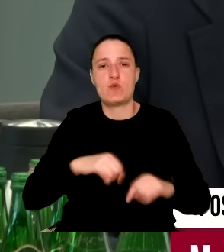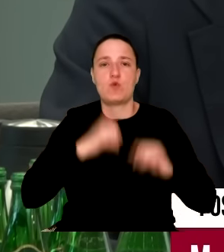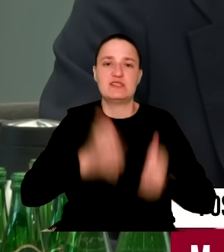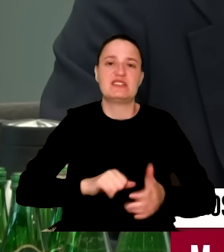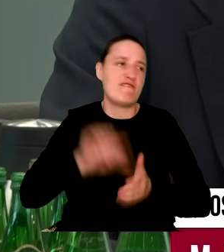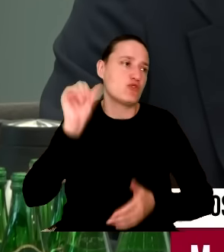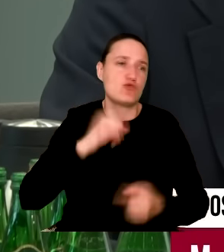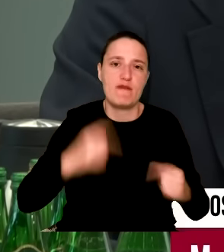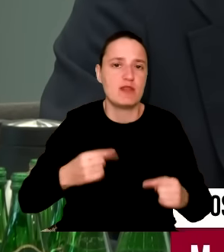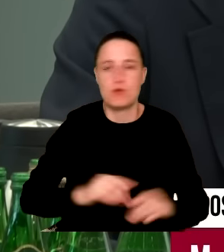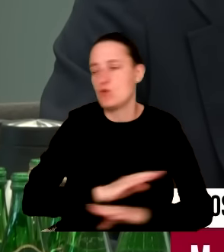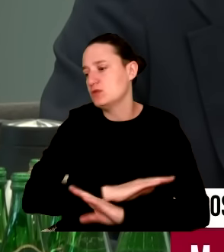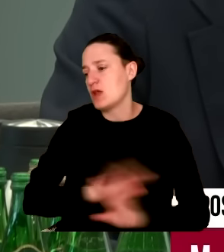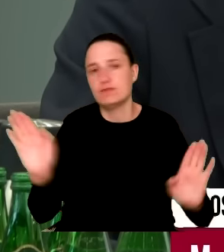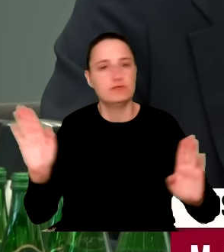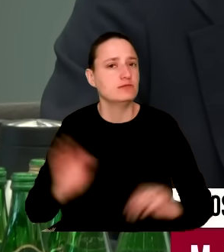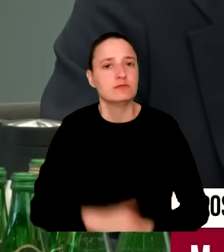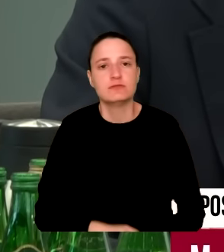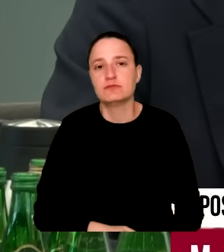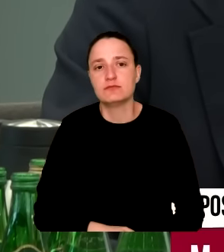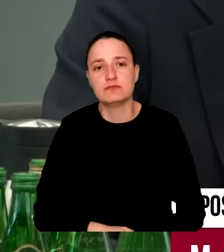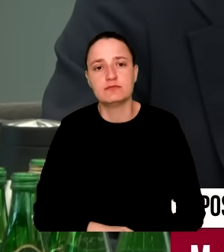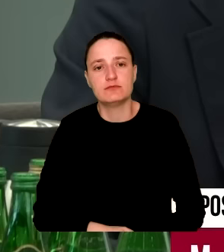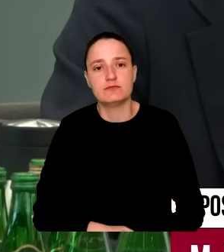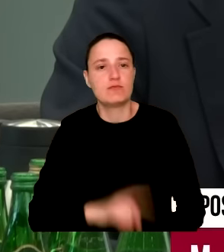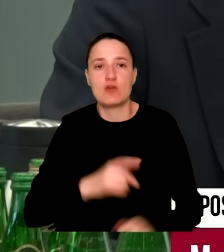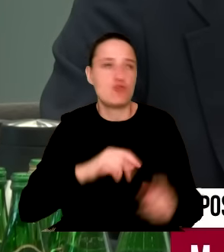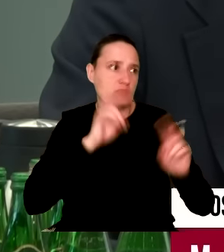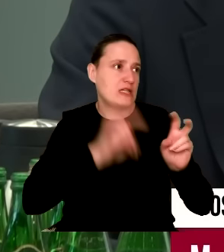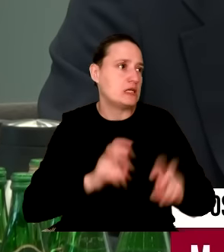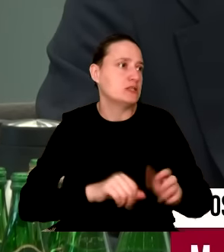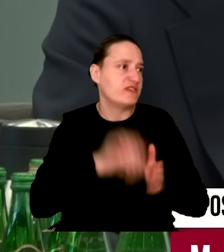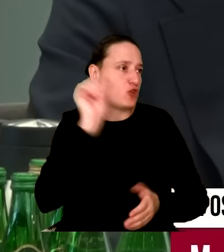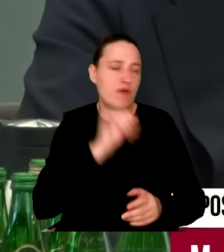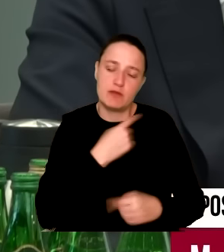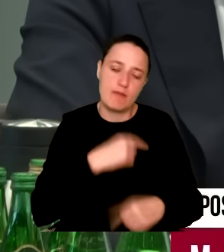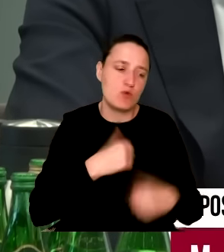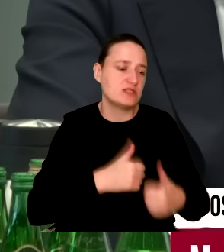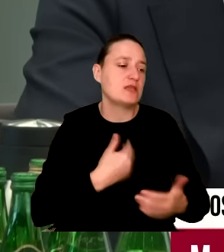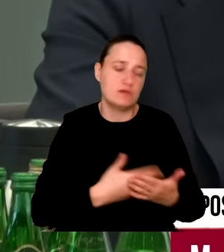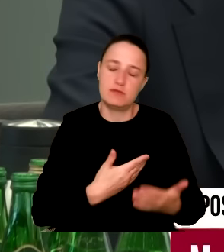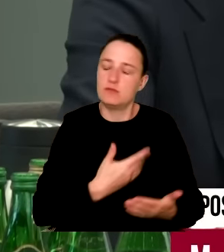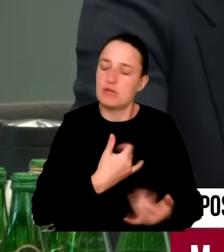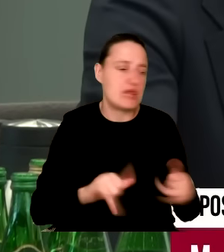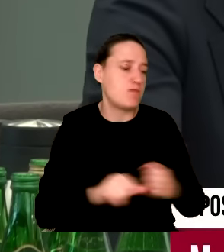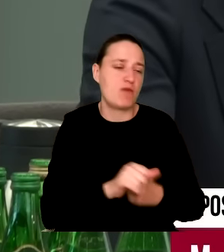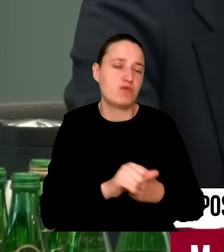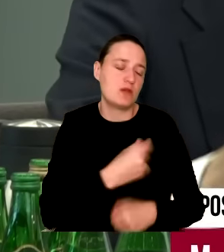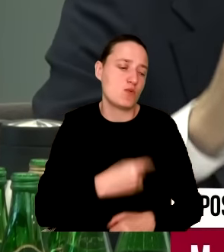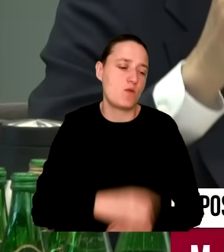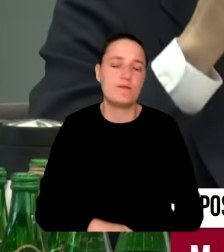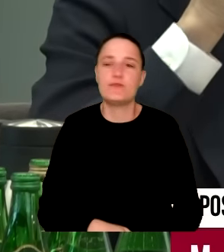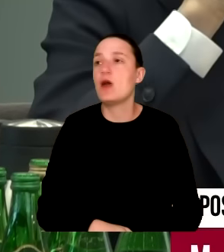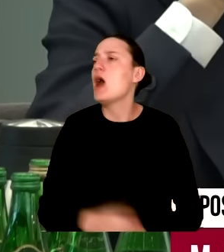brakiem wprowadzenia stanu klęski stanu nadzwyczajnego A czy pan premier Ile czasu trwało